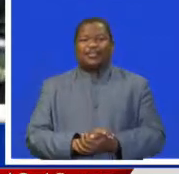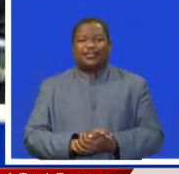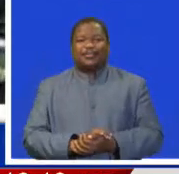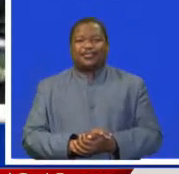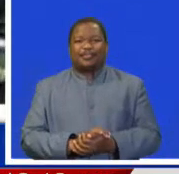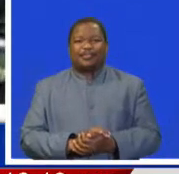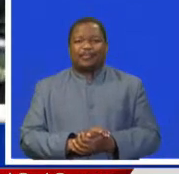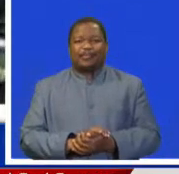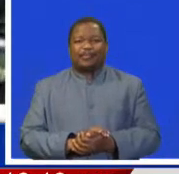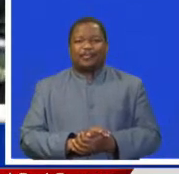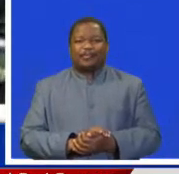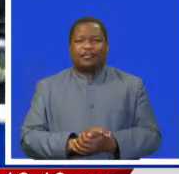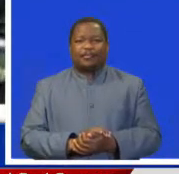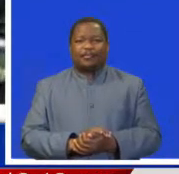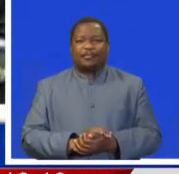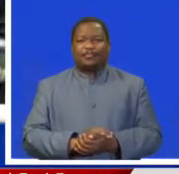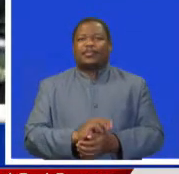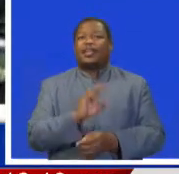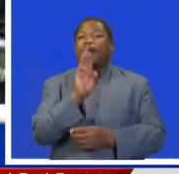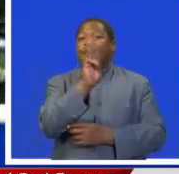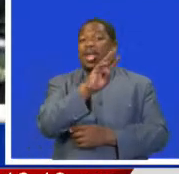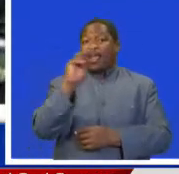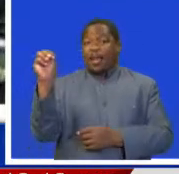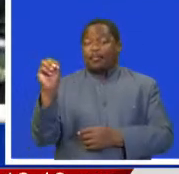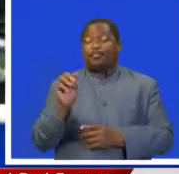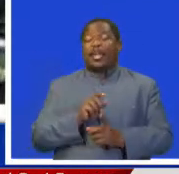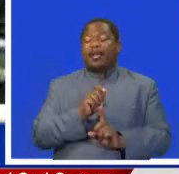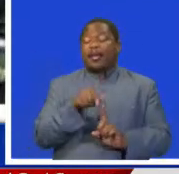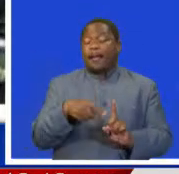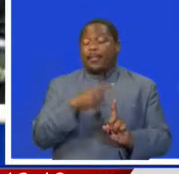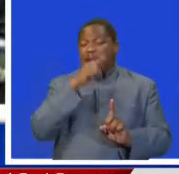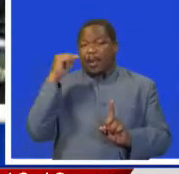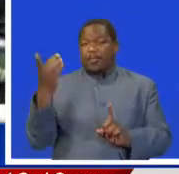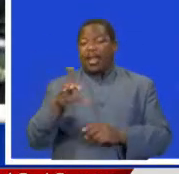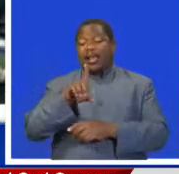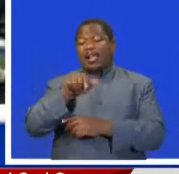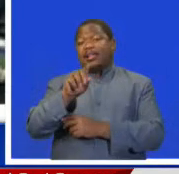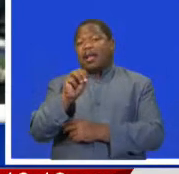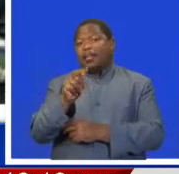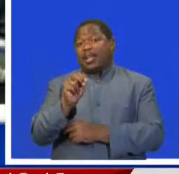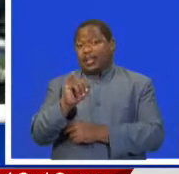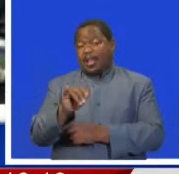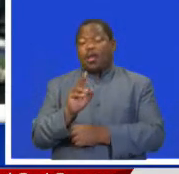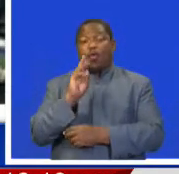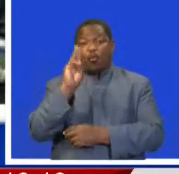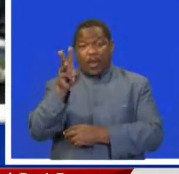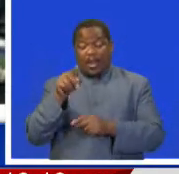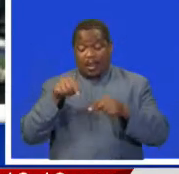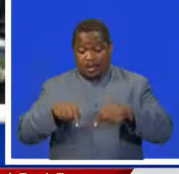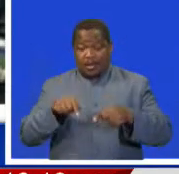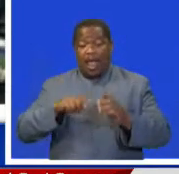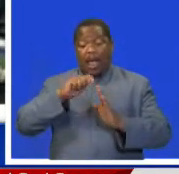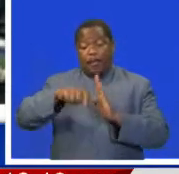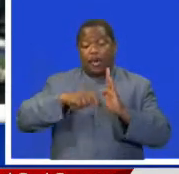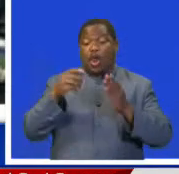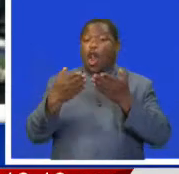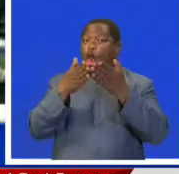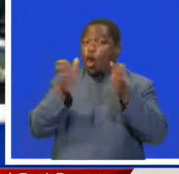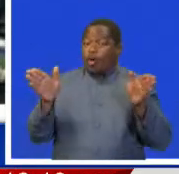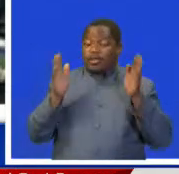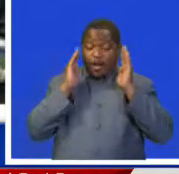Dlamini lomuhla utawusukumisa ngokwemthetho lohlelo lekufundzisa abantu labasha ngetindzaba tekutalana kanye netivikela ku-HIV and